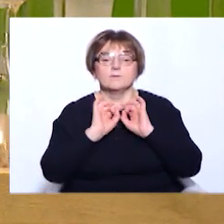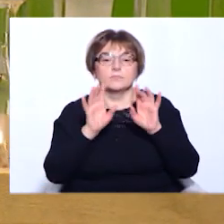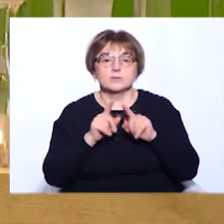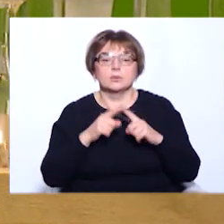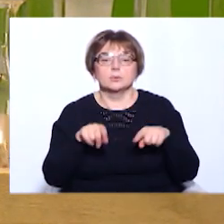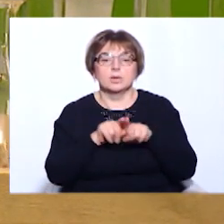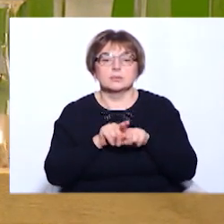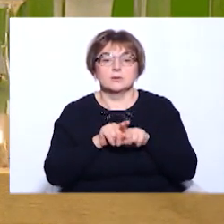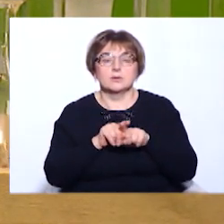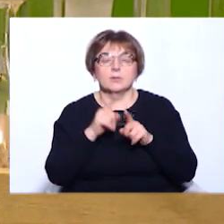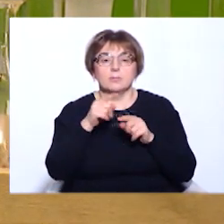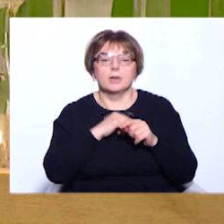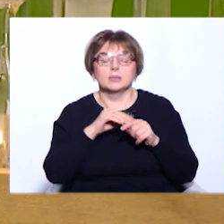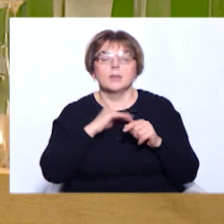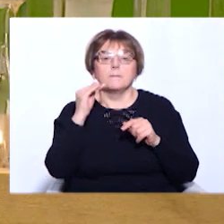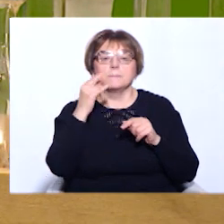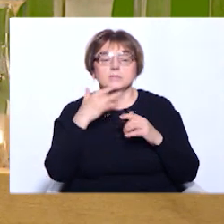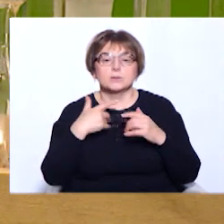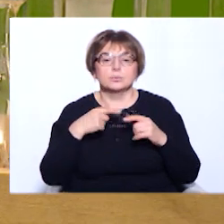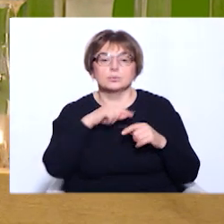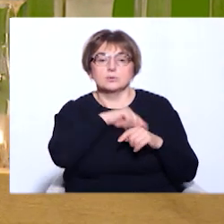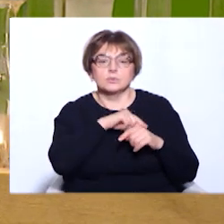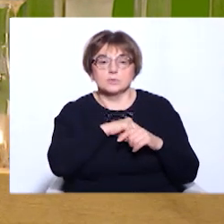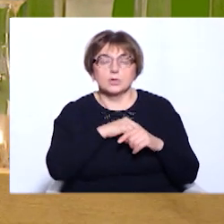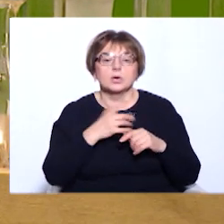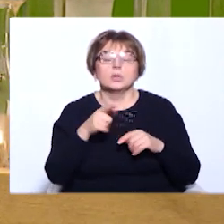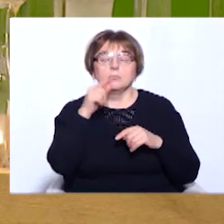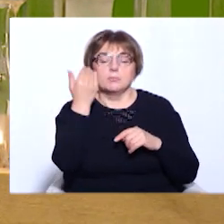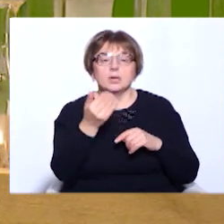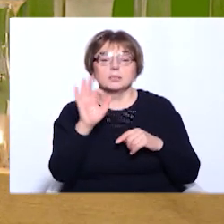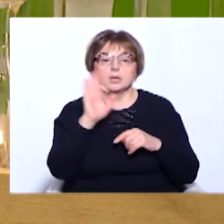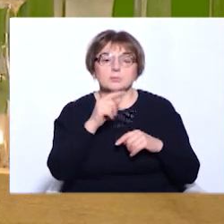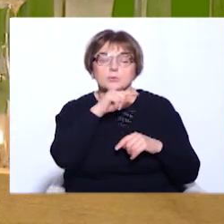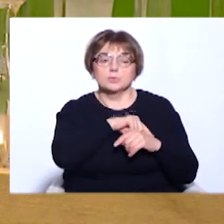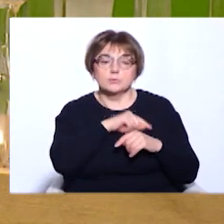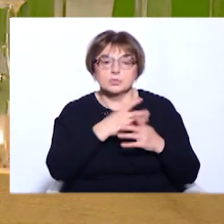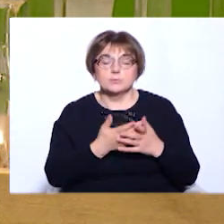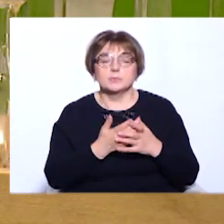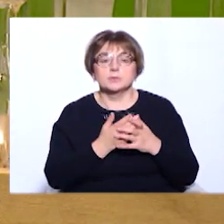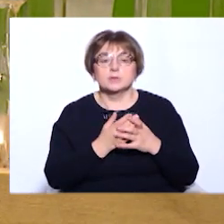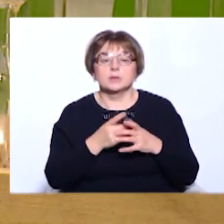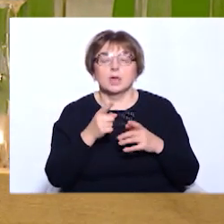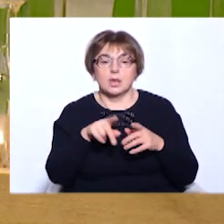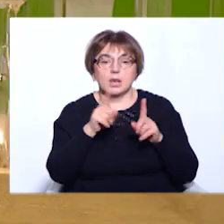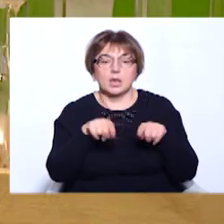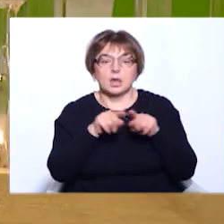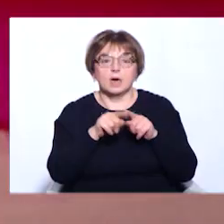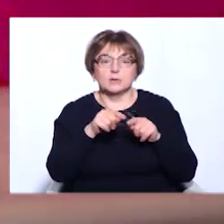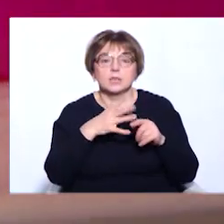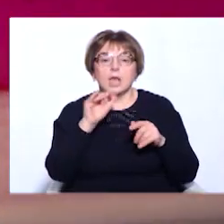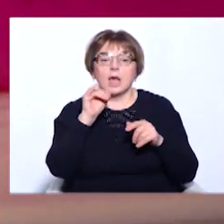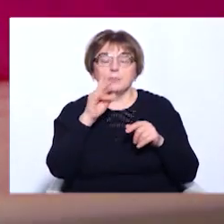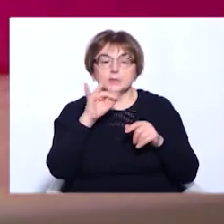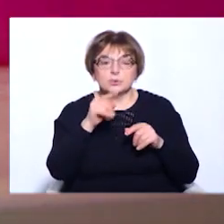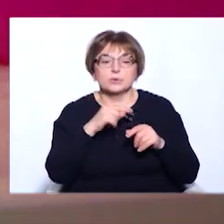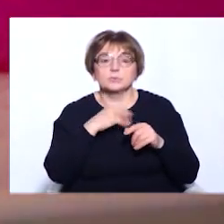ვისაუბრეთ აგრეთვე მათ ფიზიკურ თვისებებზე, რიგი ქიმიური თვისებებიც ასევე გავიარეთ.